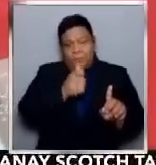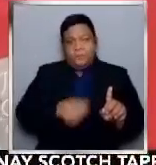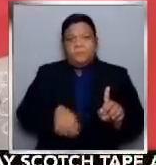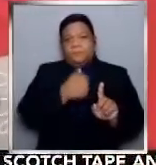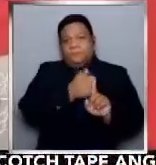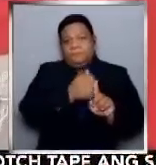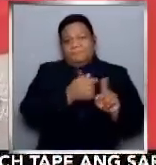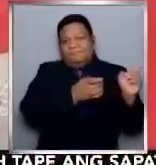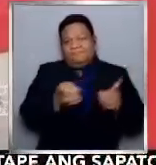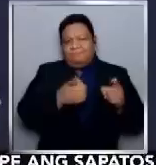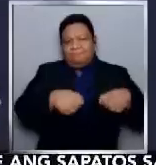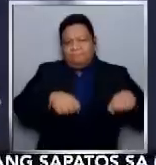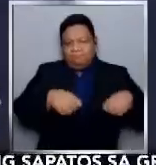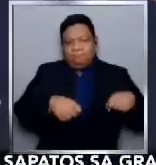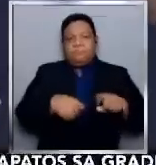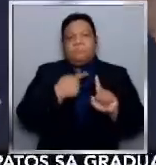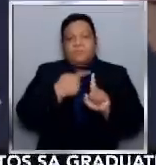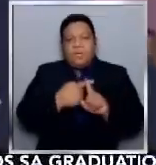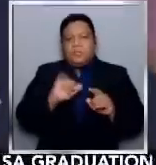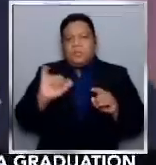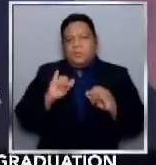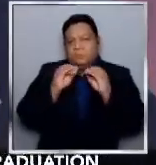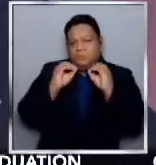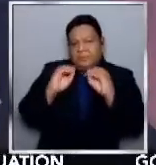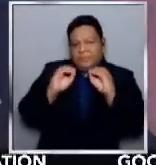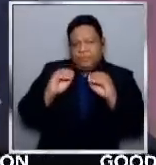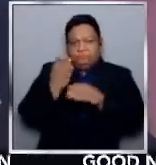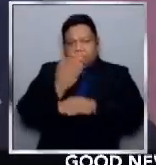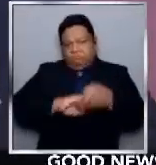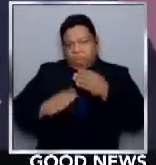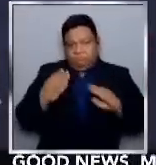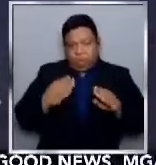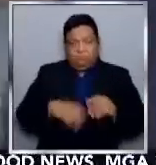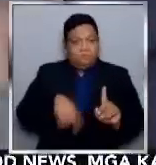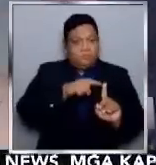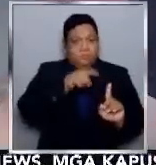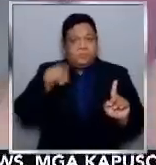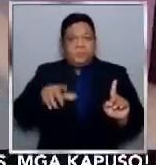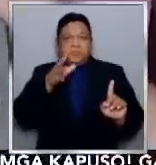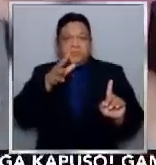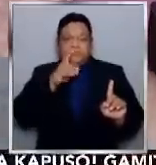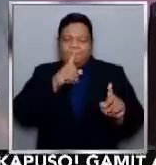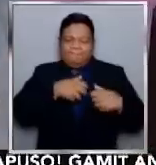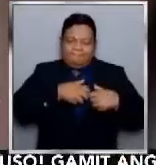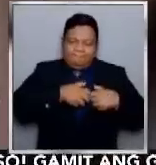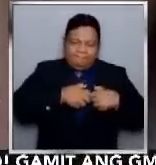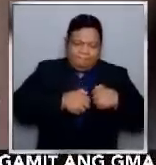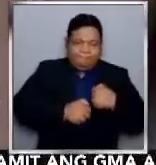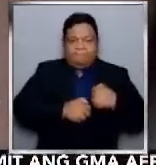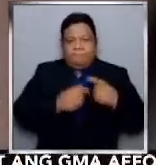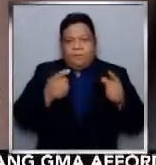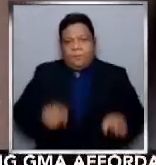at part-time Muay Thai instructor. Naghihinagpis ang nanay ng biktima na may diabetes nang malaman ng sinapit ng anak. Parang awa